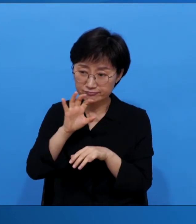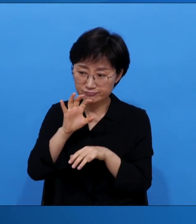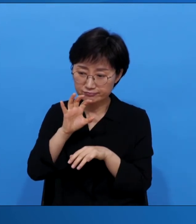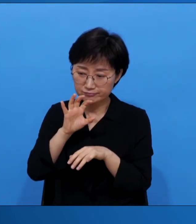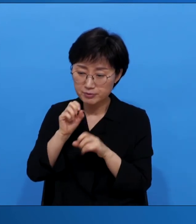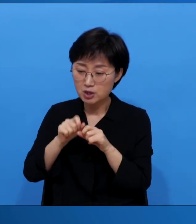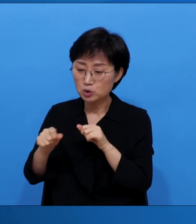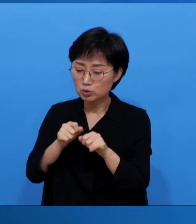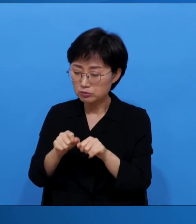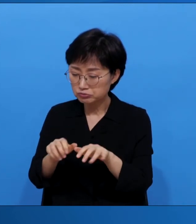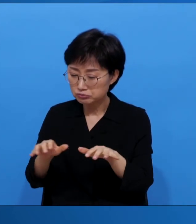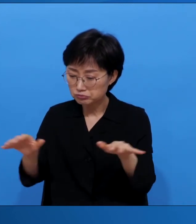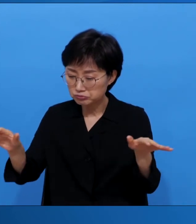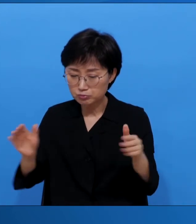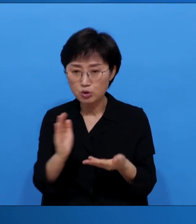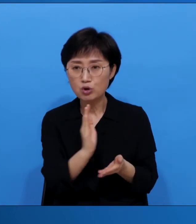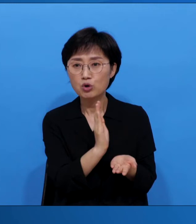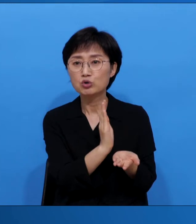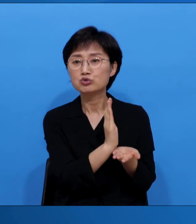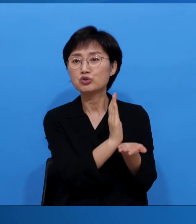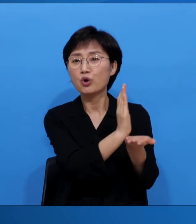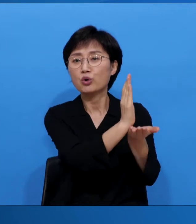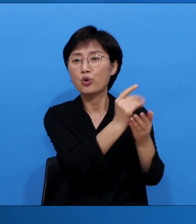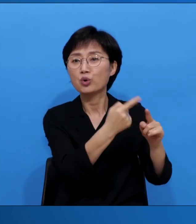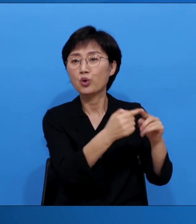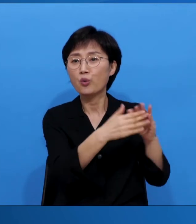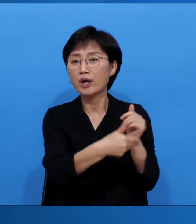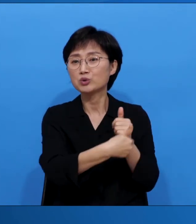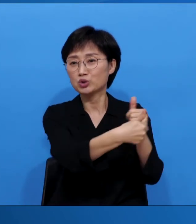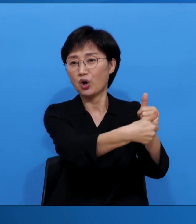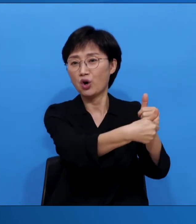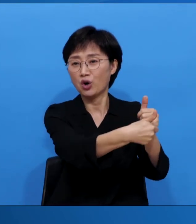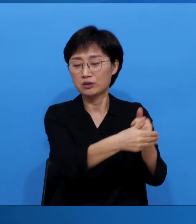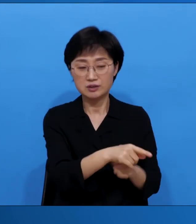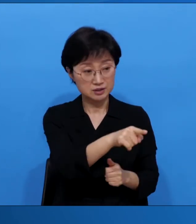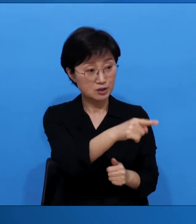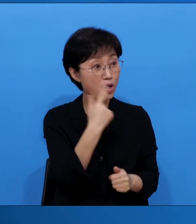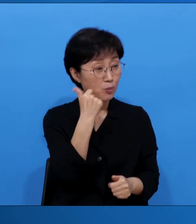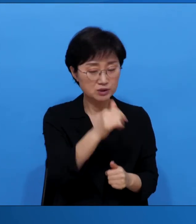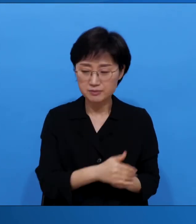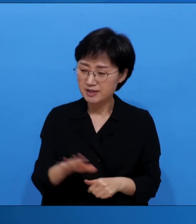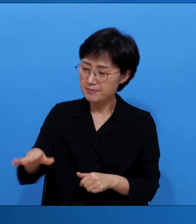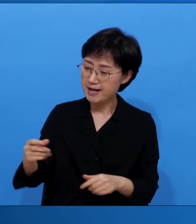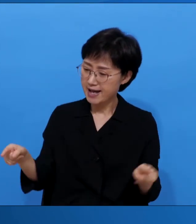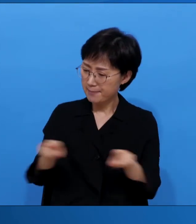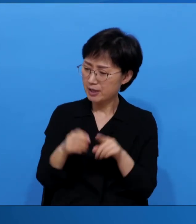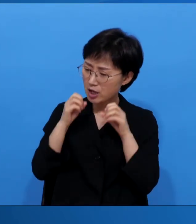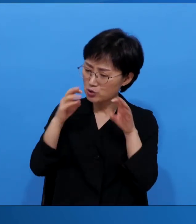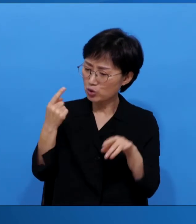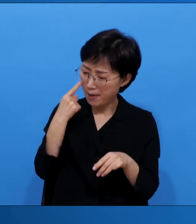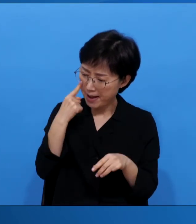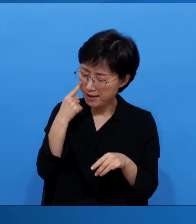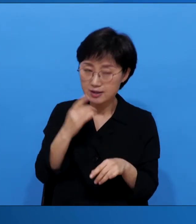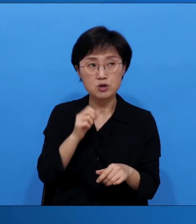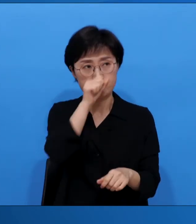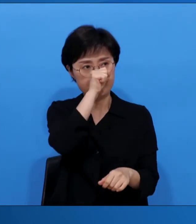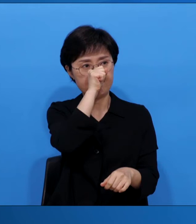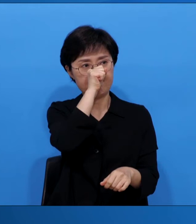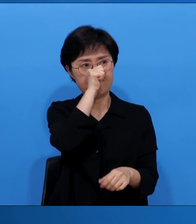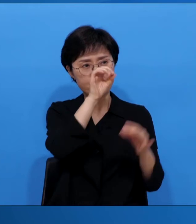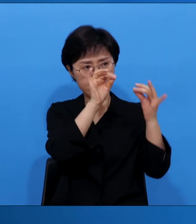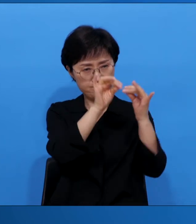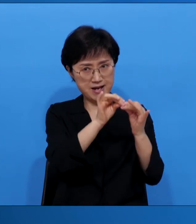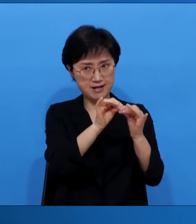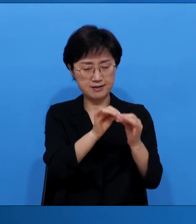날 초청을 해 갔는데 수영로 교회 목사님이 보더니 전도훈련 시키자는 거예요. 좋습니다. 이래가지고는 일부러